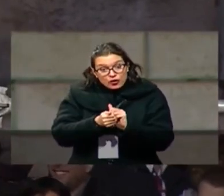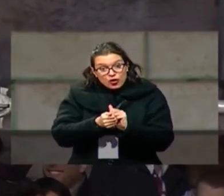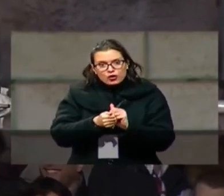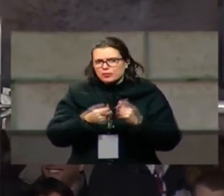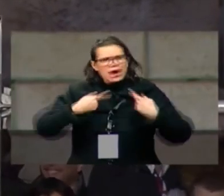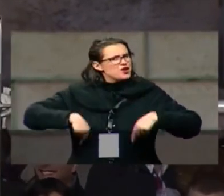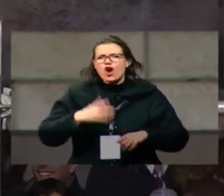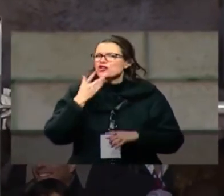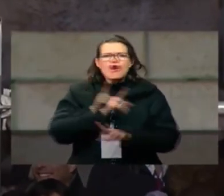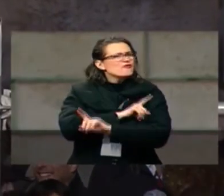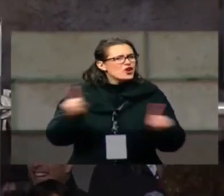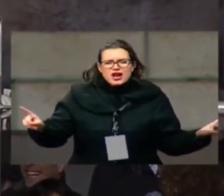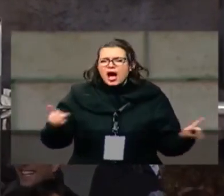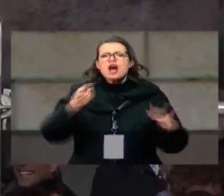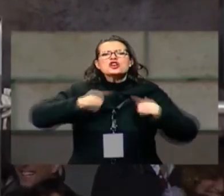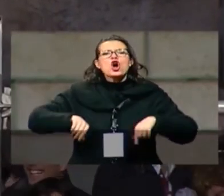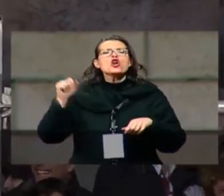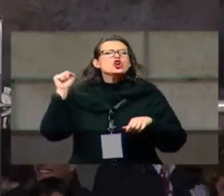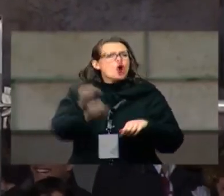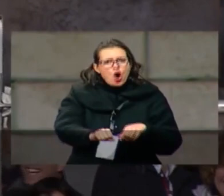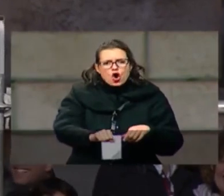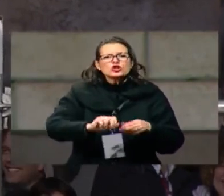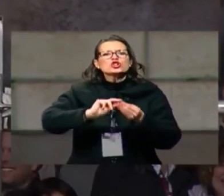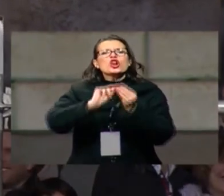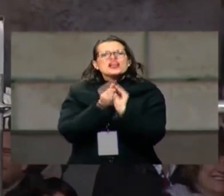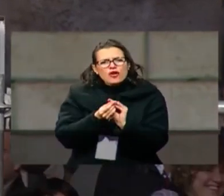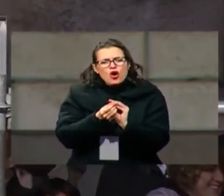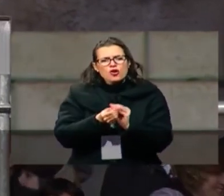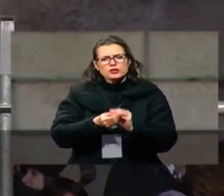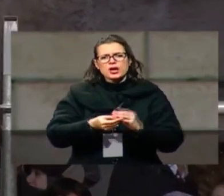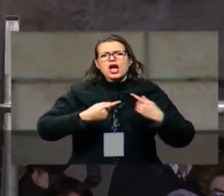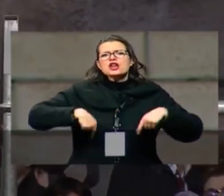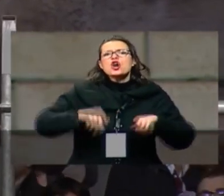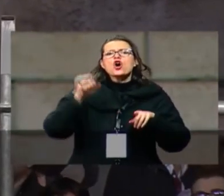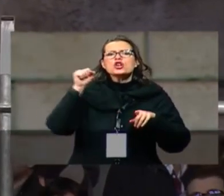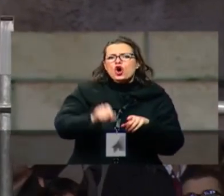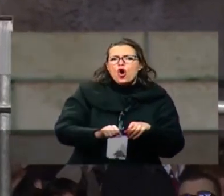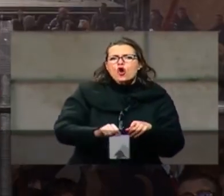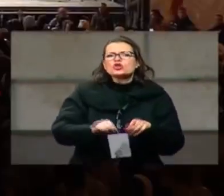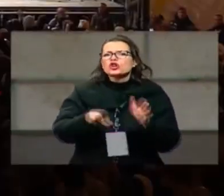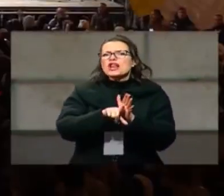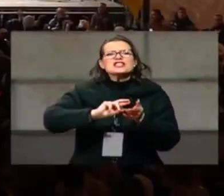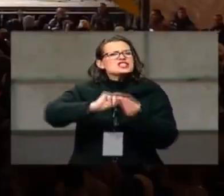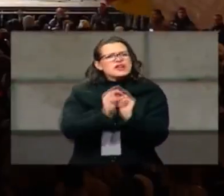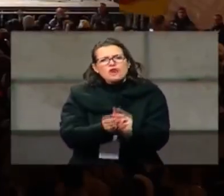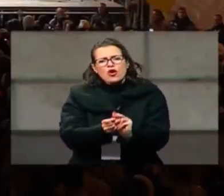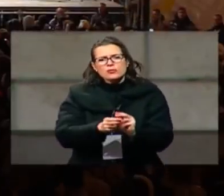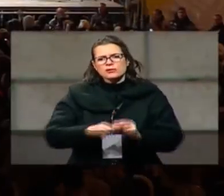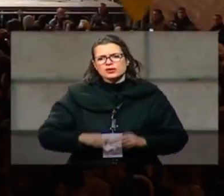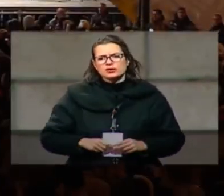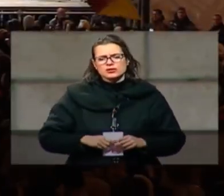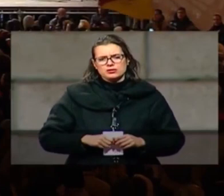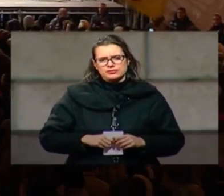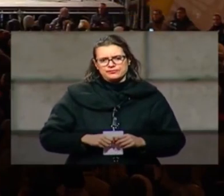non ci stiamo a votare una riforma così siamo contr riformatori per natura